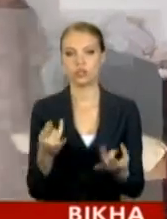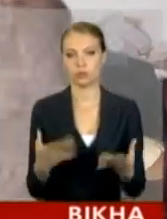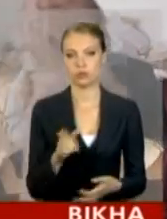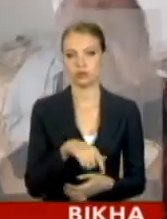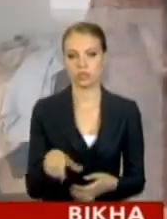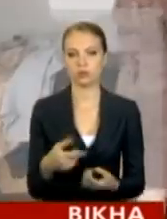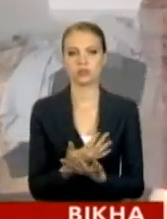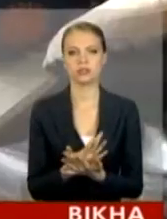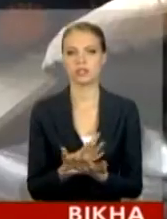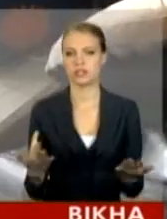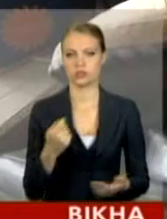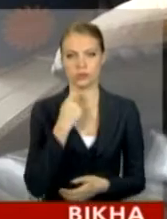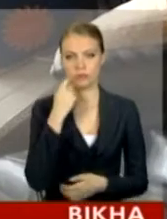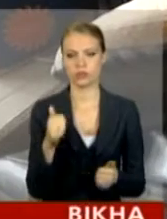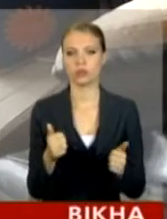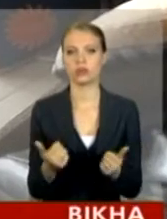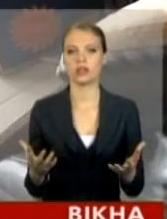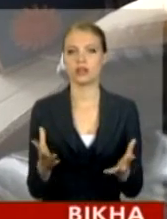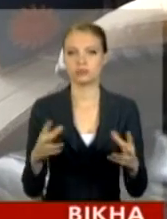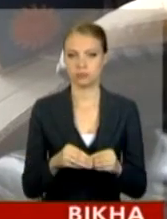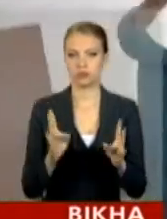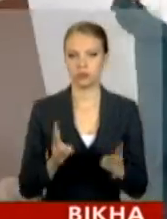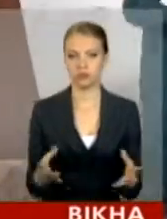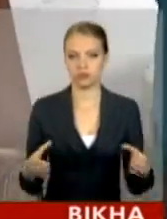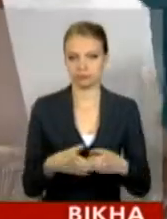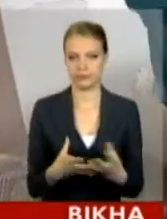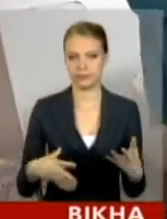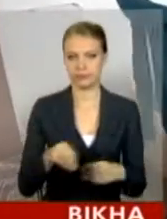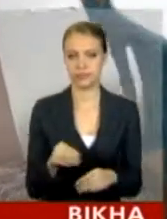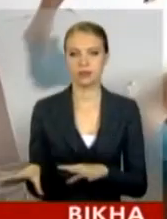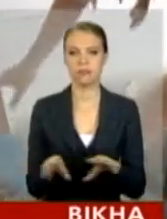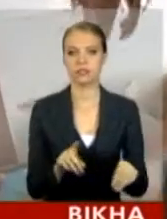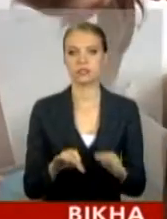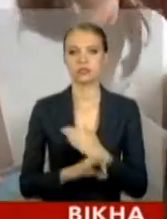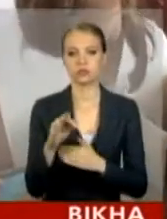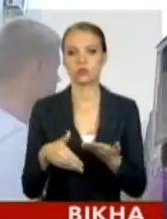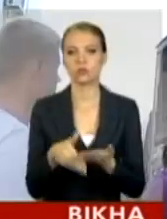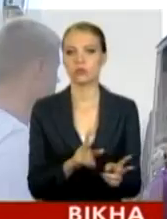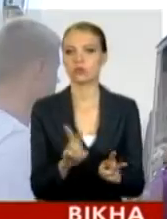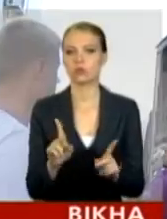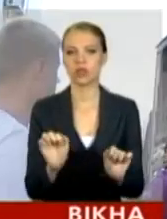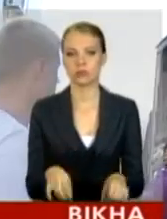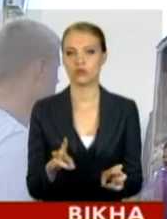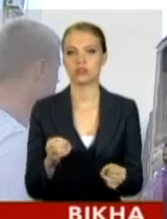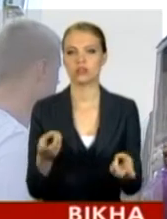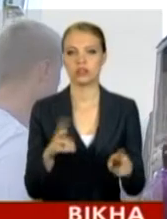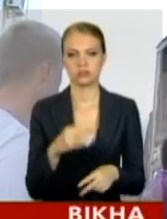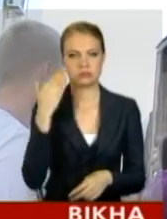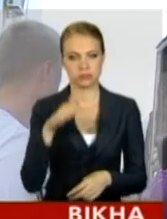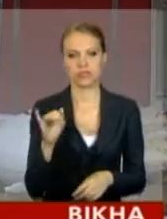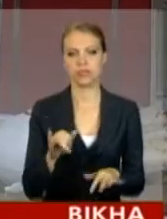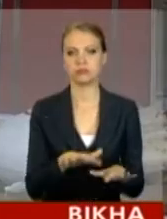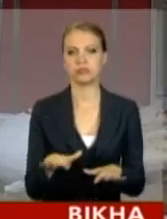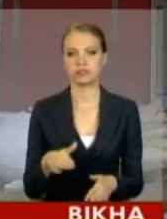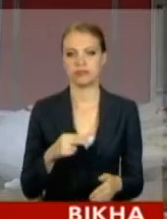люди різного віку навколо спільної біди гуртуються всі. Переселенцям зі Сходу допомагають хто як може. Не лишається осторонь і